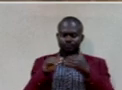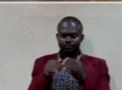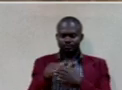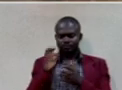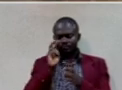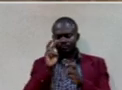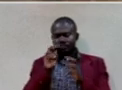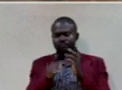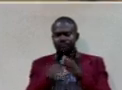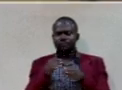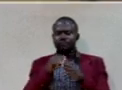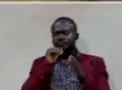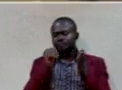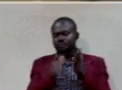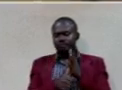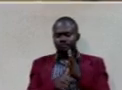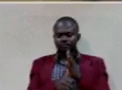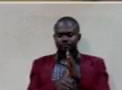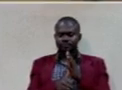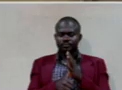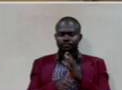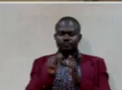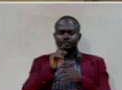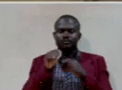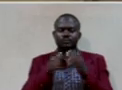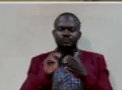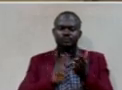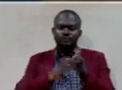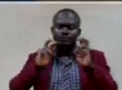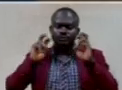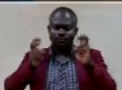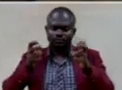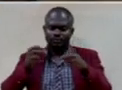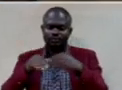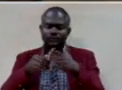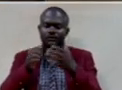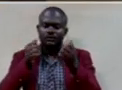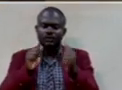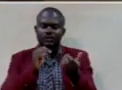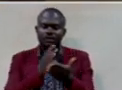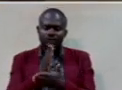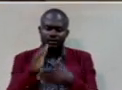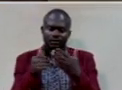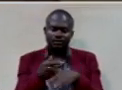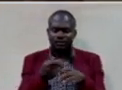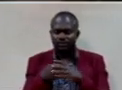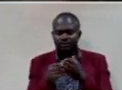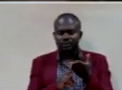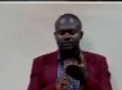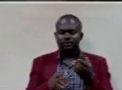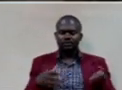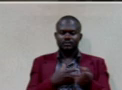urabona turubakiwe nta kibazo. Abaturage bemeza ko uku ari ukwibohora nyako kuvuye mu gukoresha imbaraga